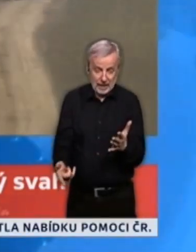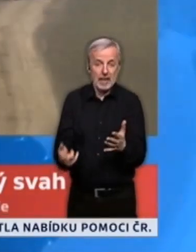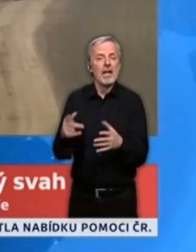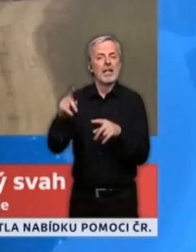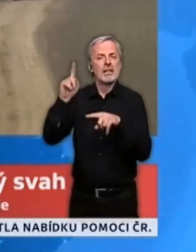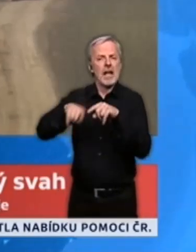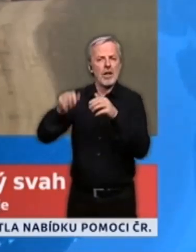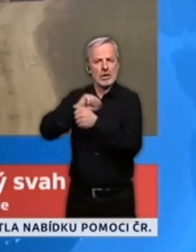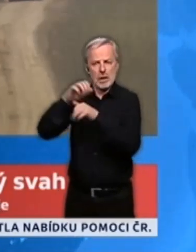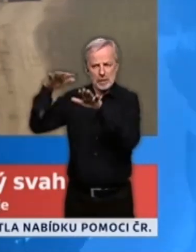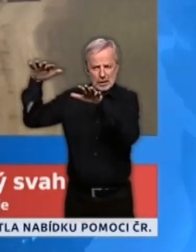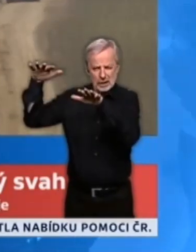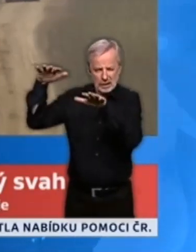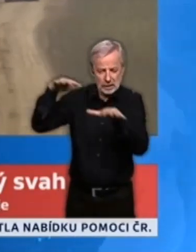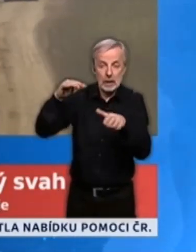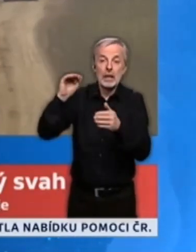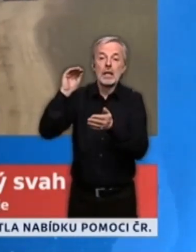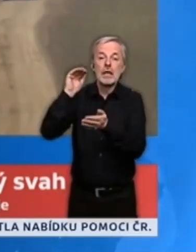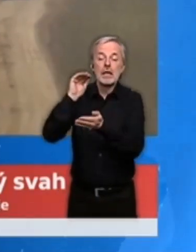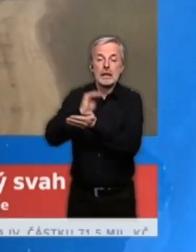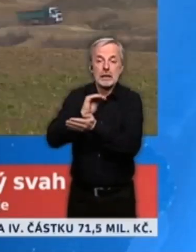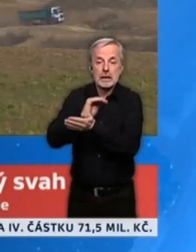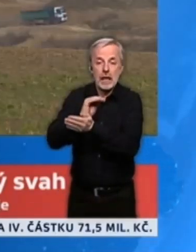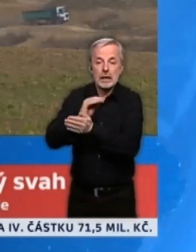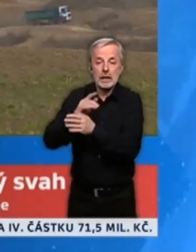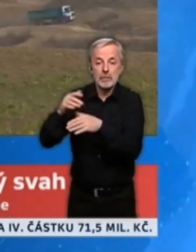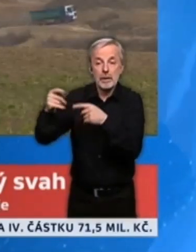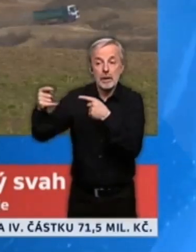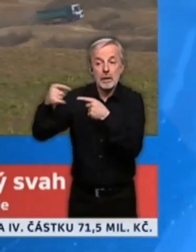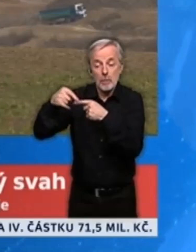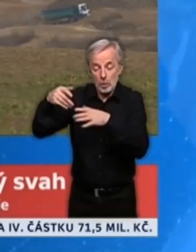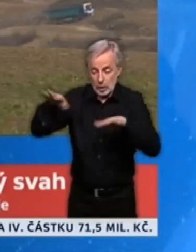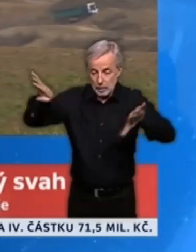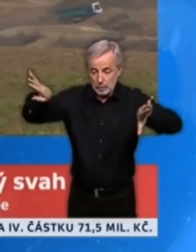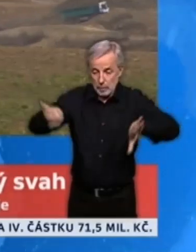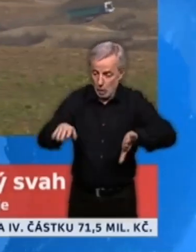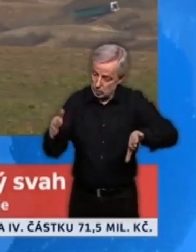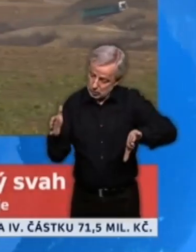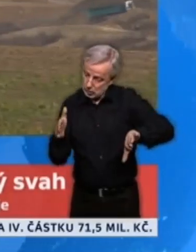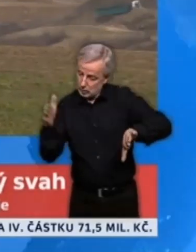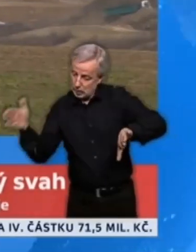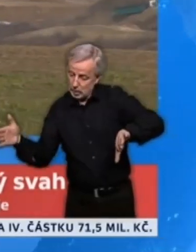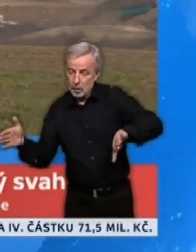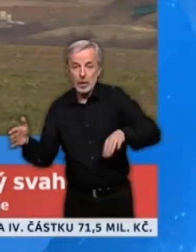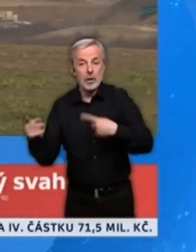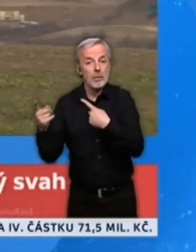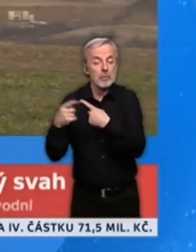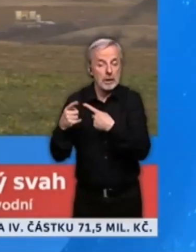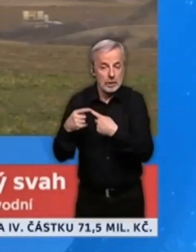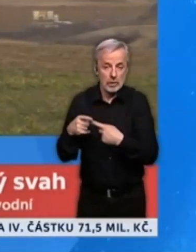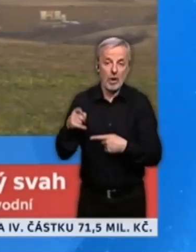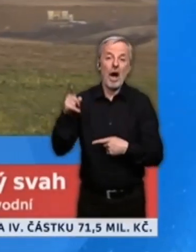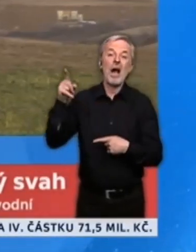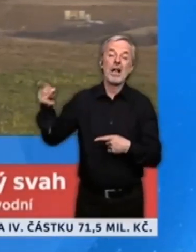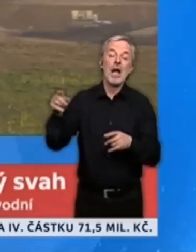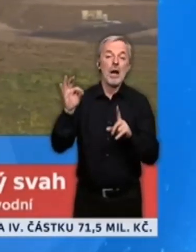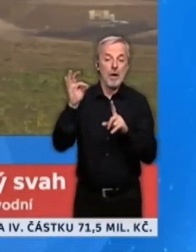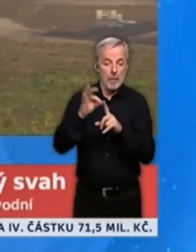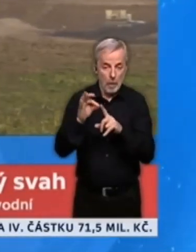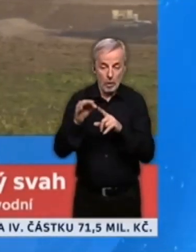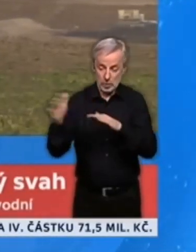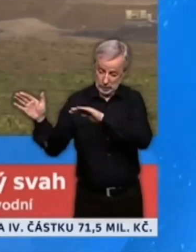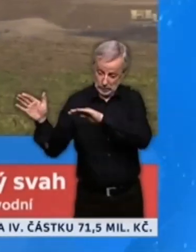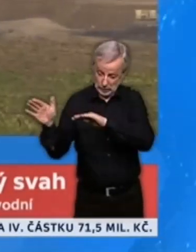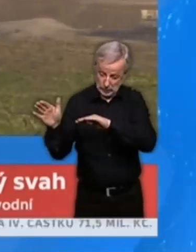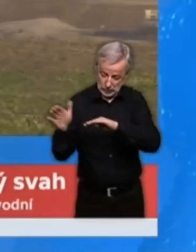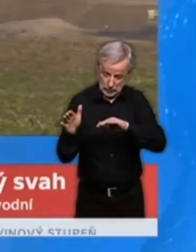zemina je totiž zatím pouze na hranici poldru. Ten poldr ovšem, k tomu poldru se ovšem za poslední dva roky přiblížila